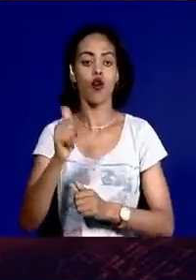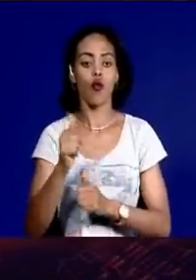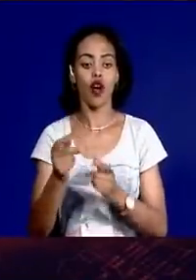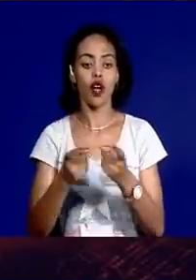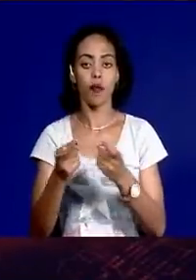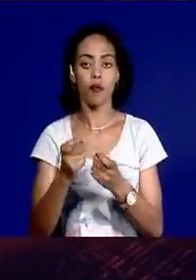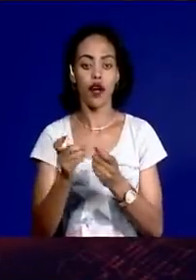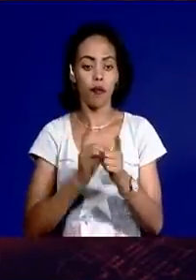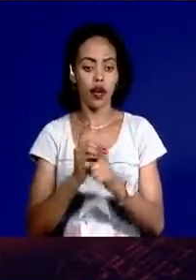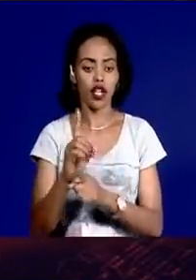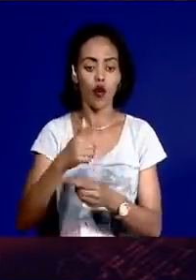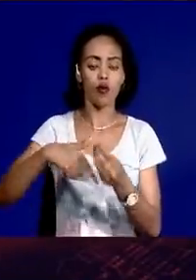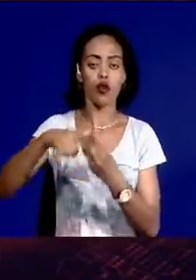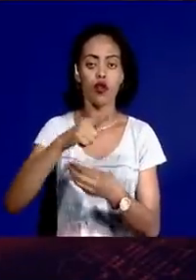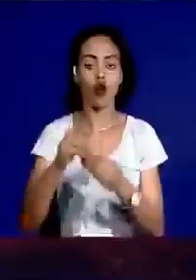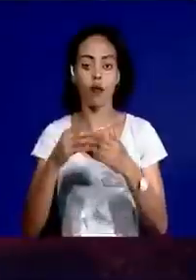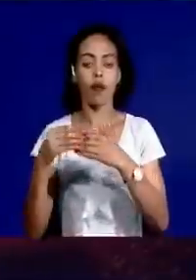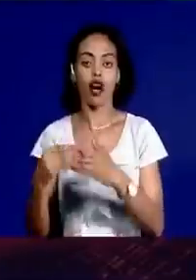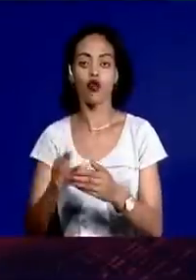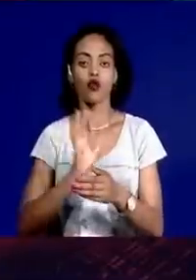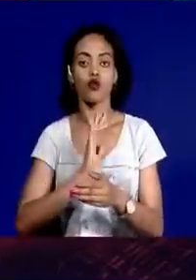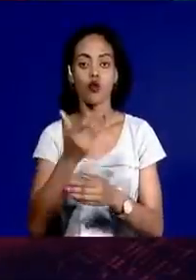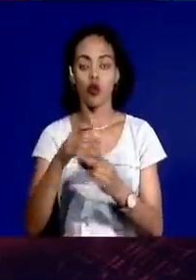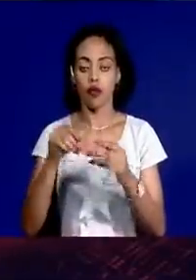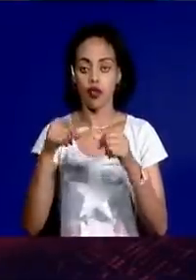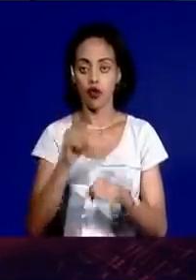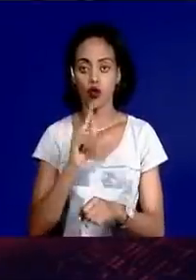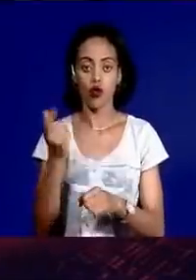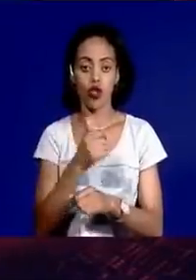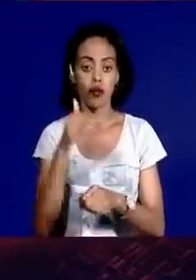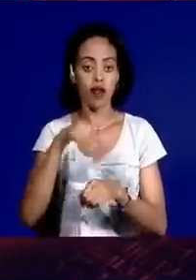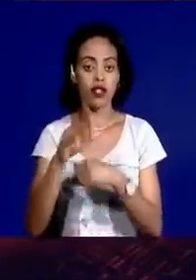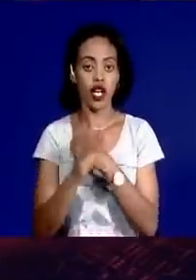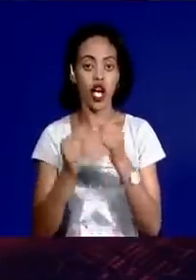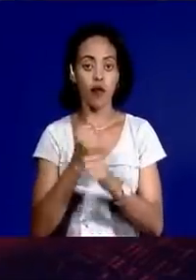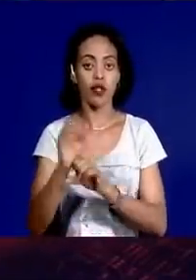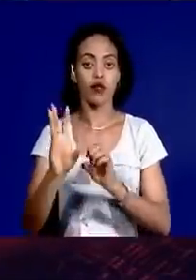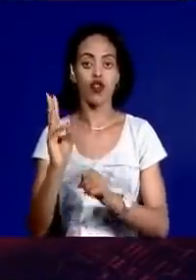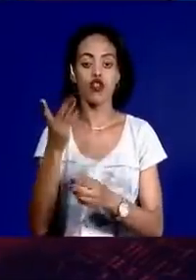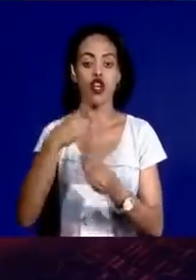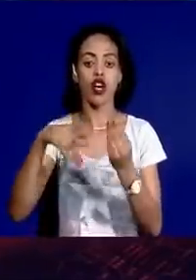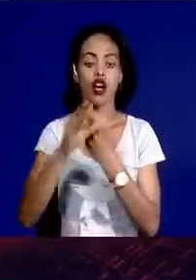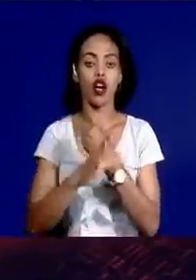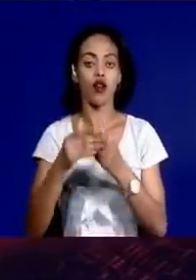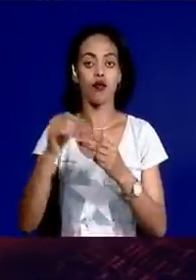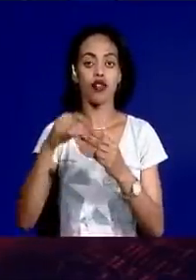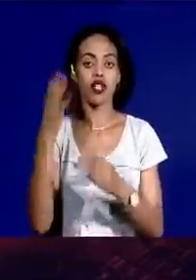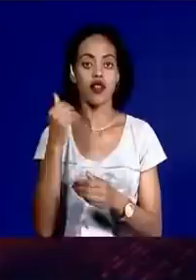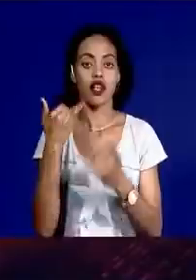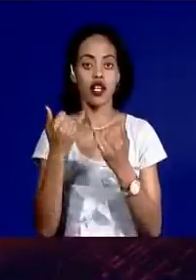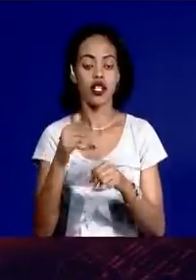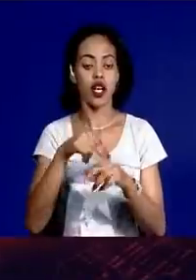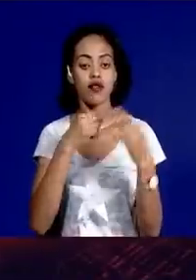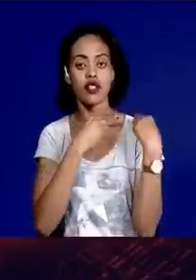محادر بغد تايخون بتزاوري مرحتو كمرص أنيحيم يخون مبر أفز عمد ككاز قبو شادشاي هاقراون كلاون مرصا حزي أفسل